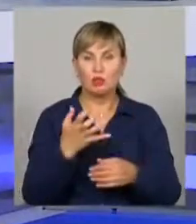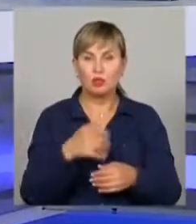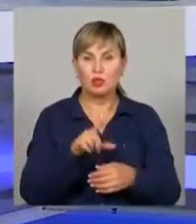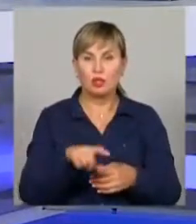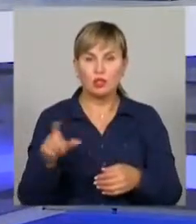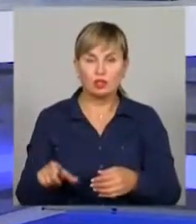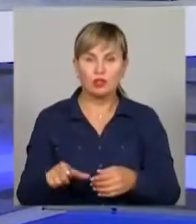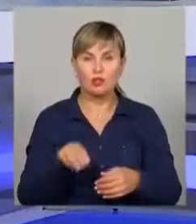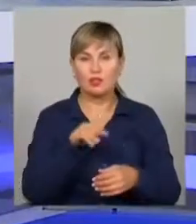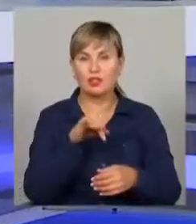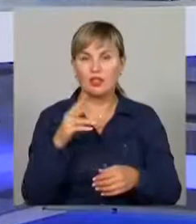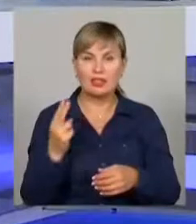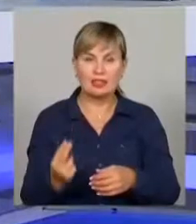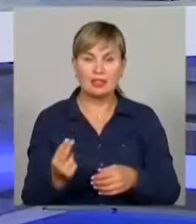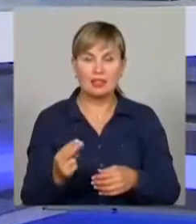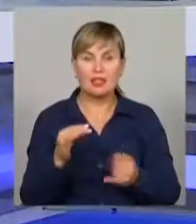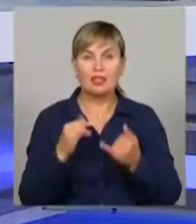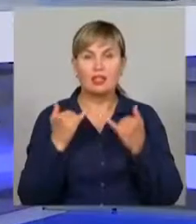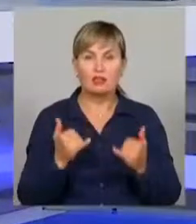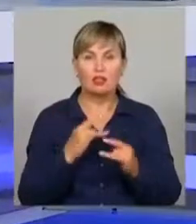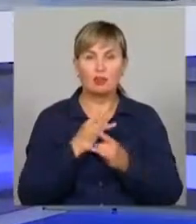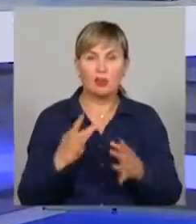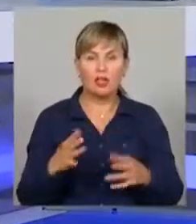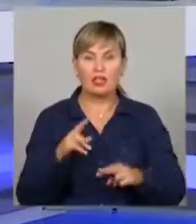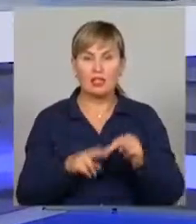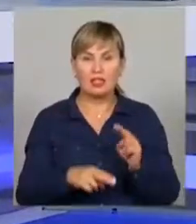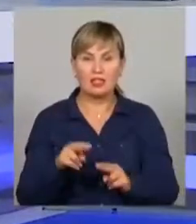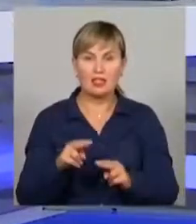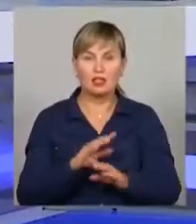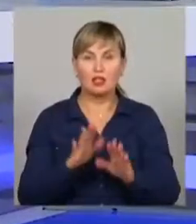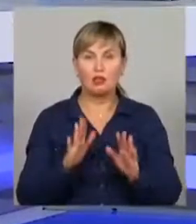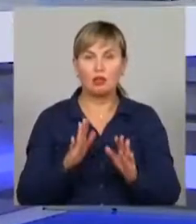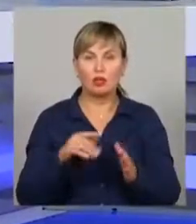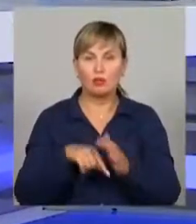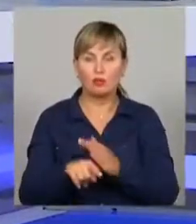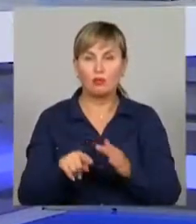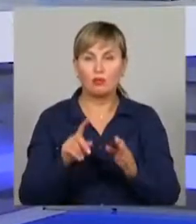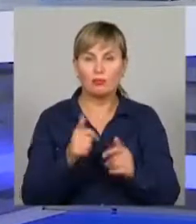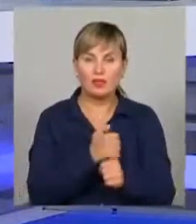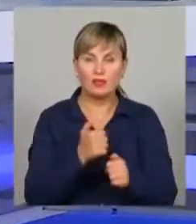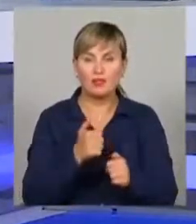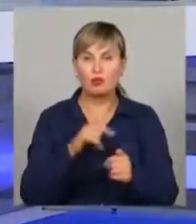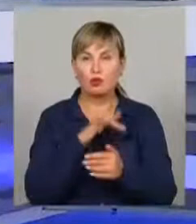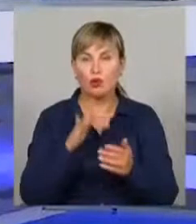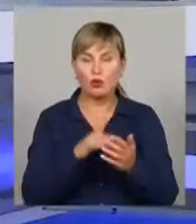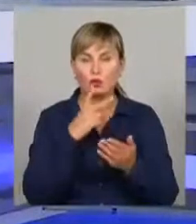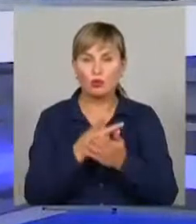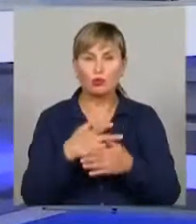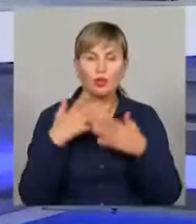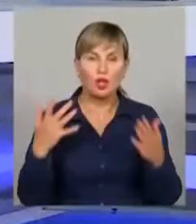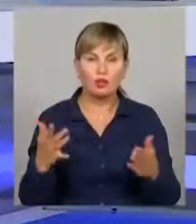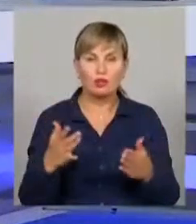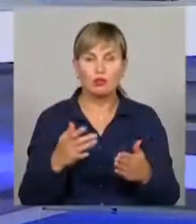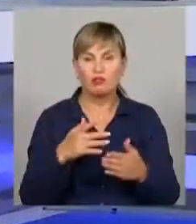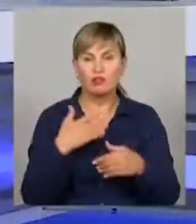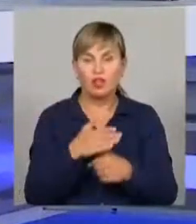горожан в торговых центрах мегаполиса. Сегодня праздничное настроение царит не только в прививочных пунктах. Город украшен огромным количеством